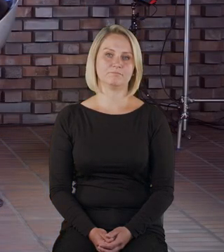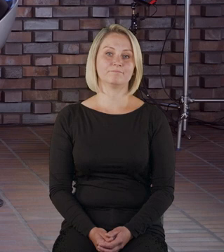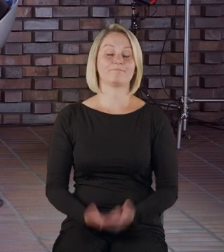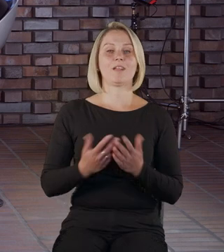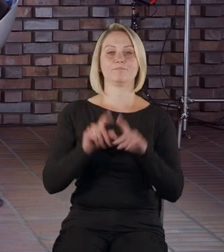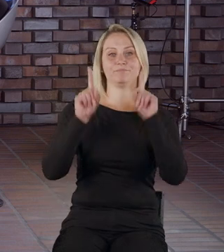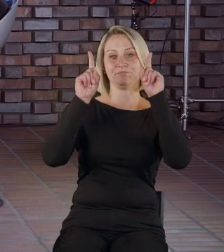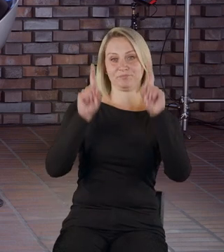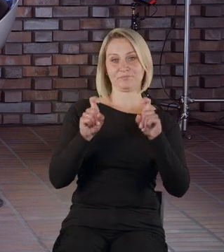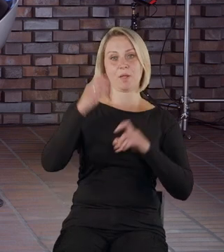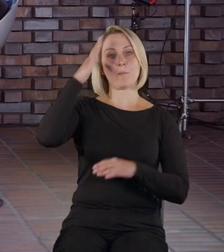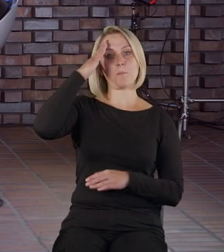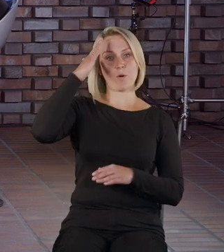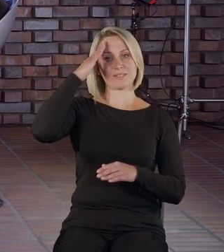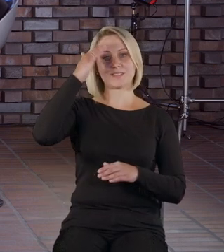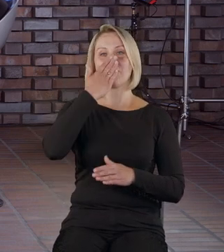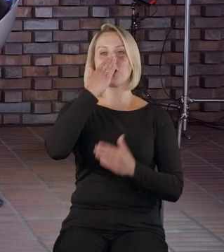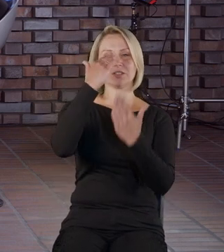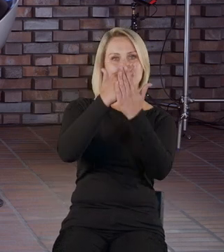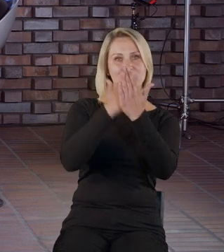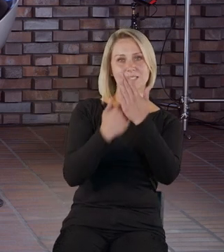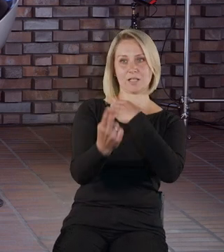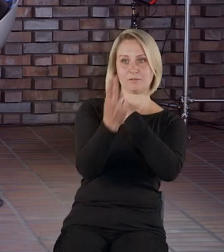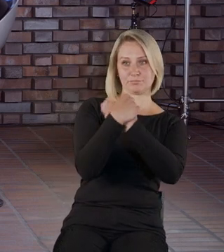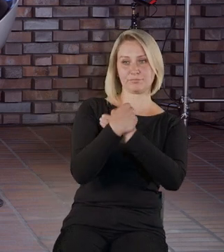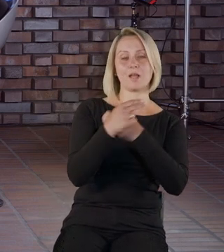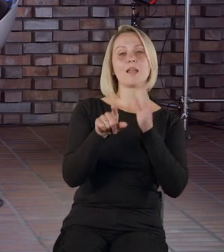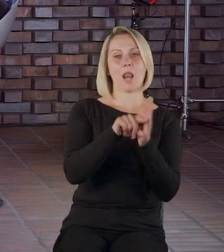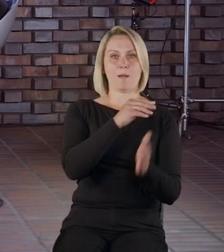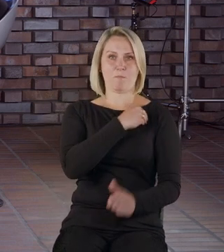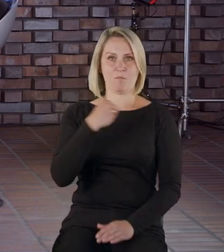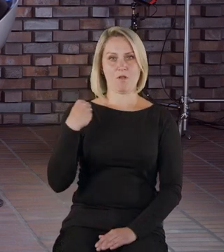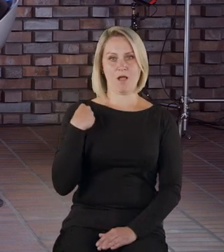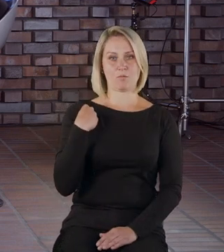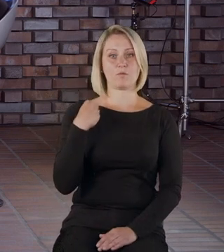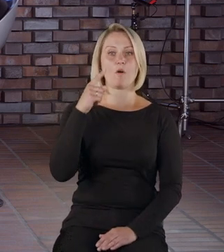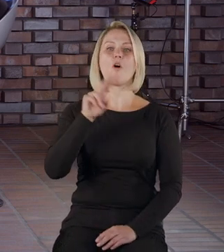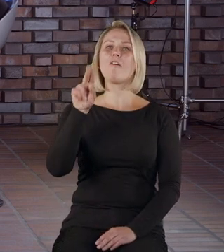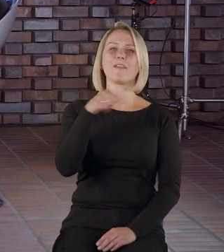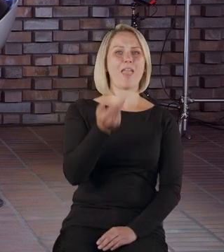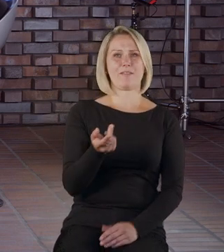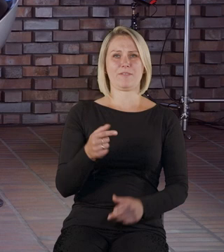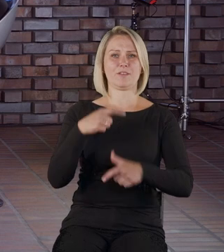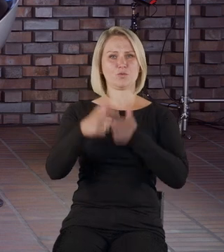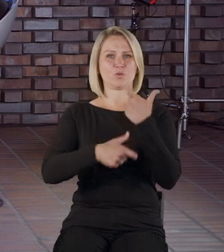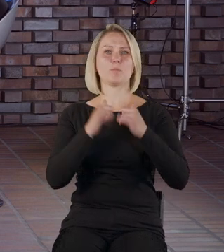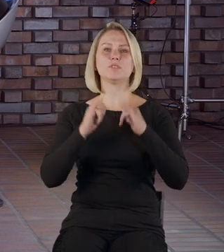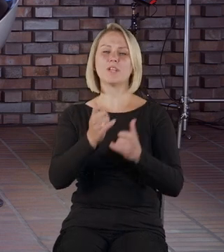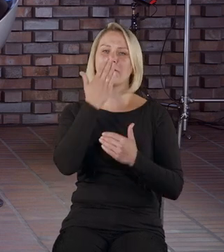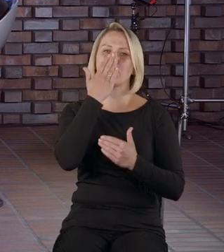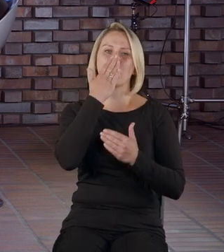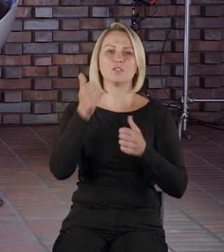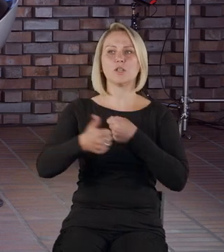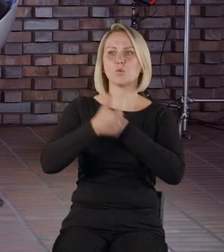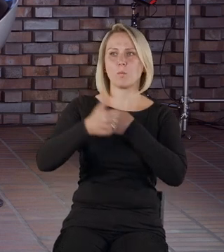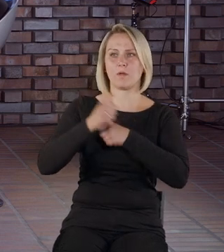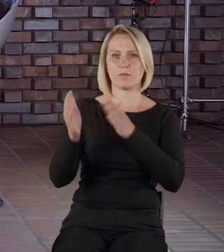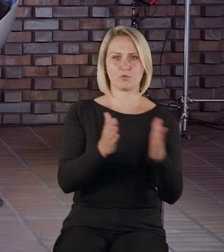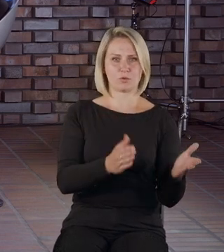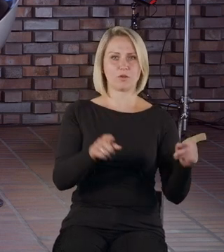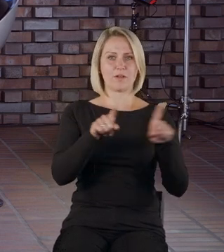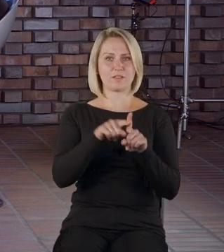Na początek poznacie zasady rekrutacji na studia dla Polaków. O to, kiedy aplikować, jakie dokumenty przygotować i o czym należy